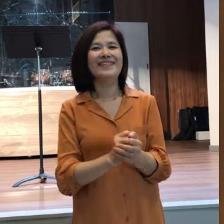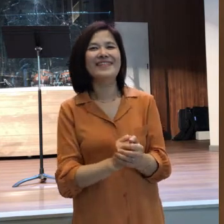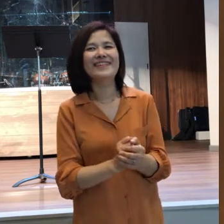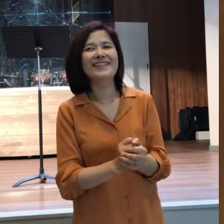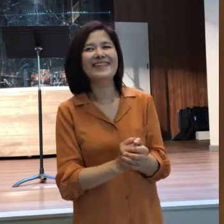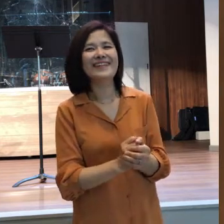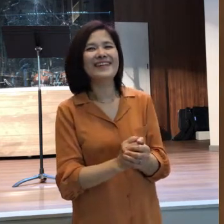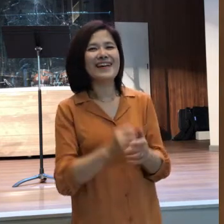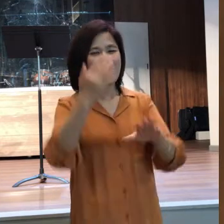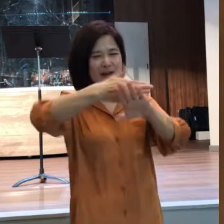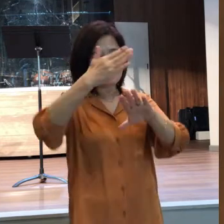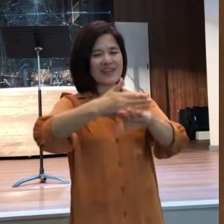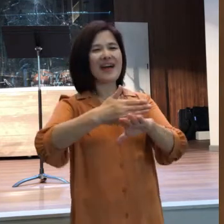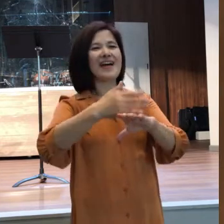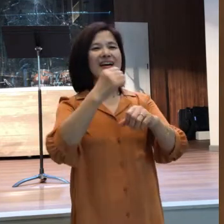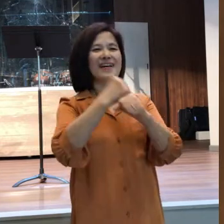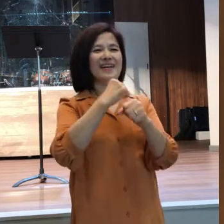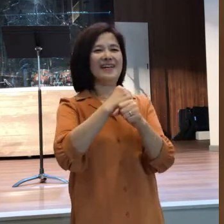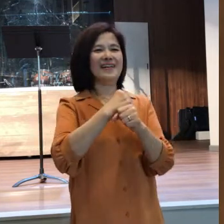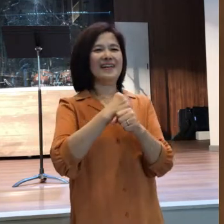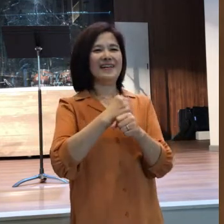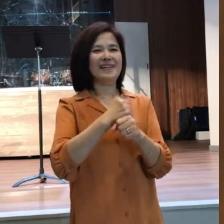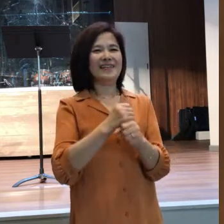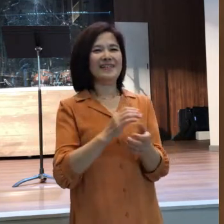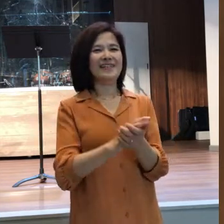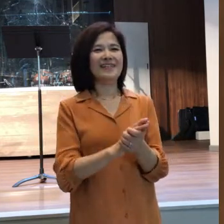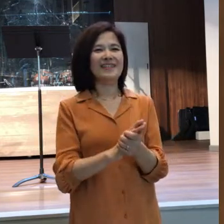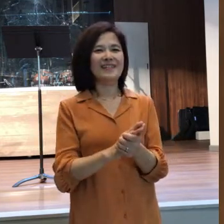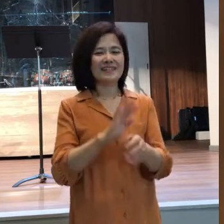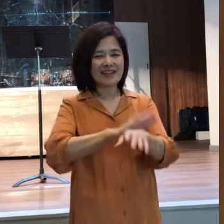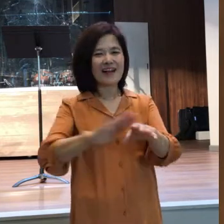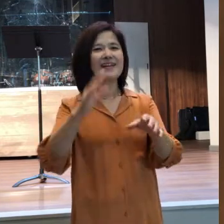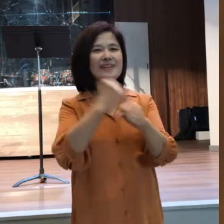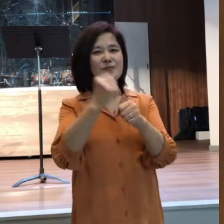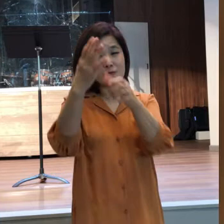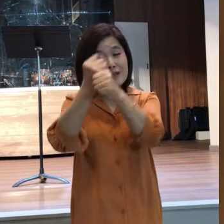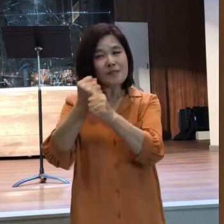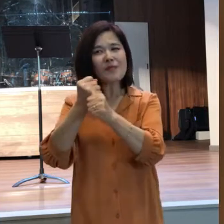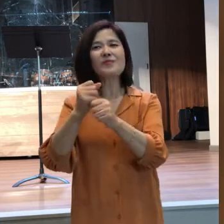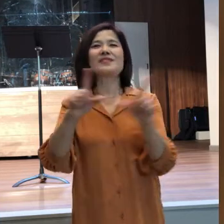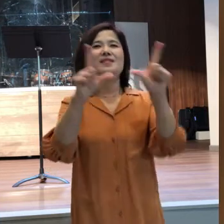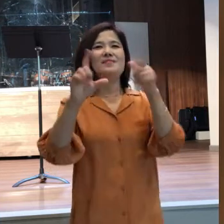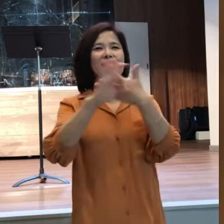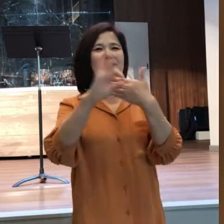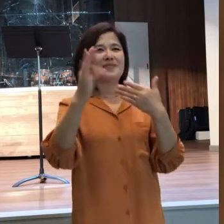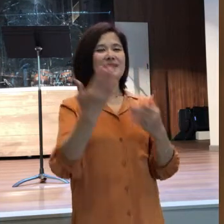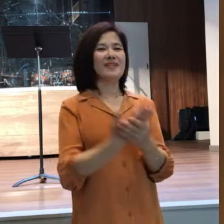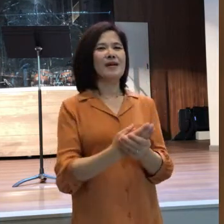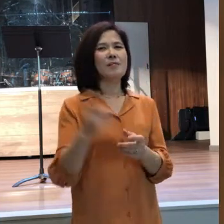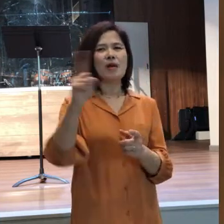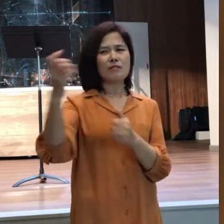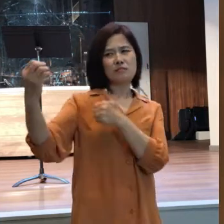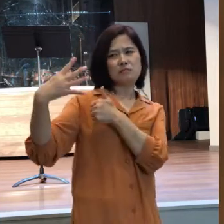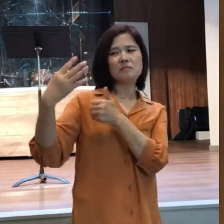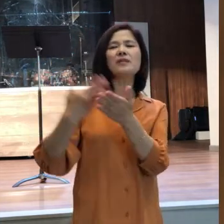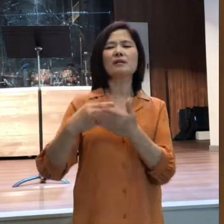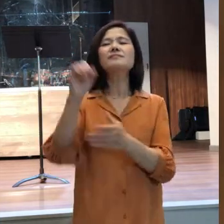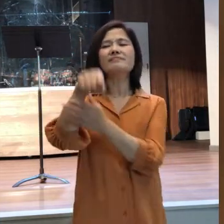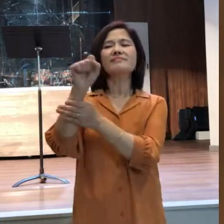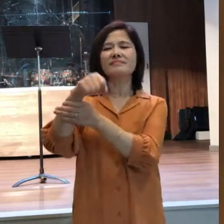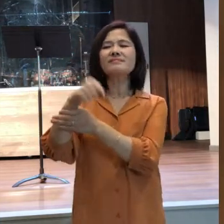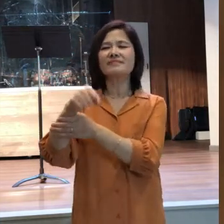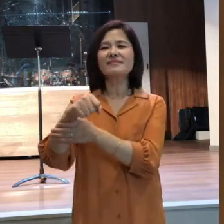개치, 감사. 이 세 가지 원리를 잡으면 돼요. 뭐라고 얘기하면